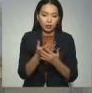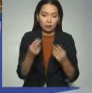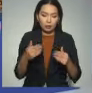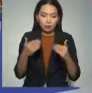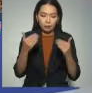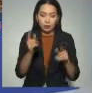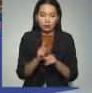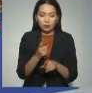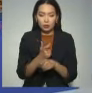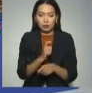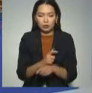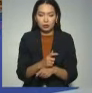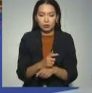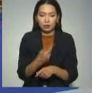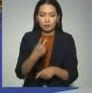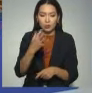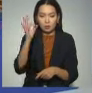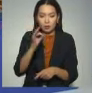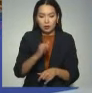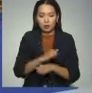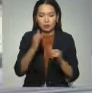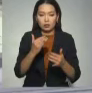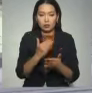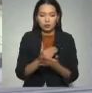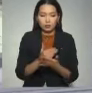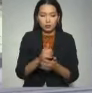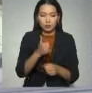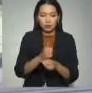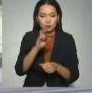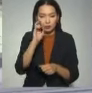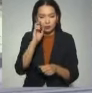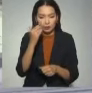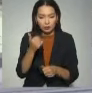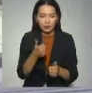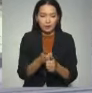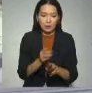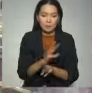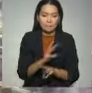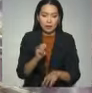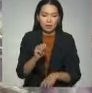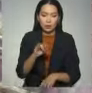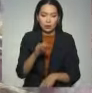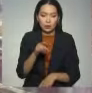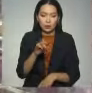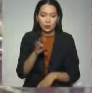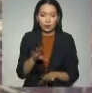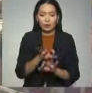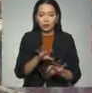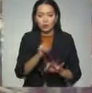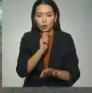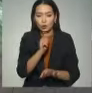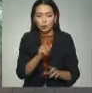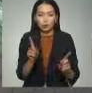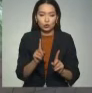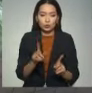год достиг почти 25%. В кулуарах заседания новоиспеченный вице-премьер Алтай Кульгинов рассказал журналистам, сколько его